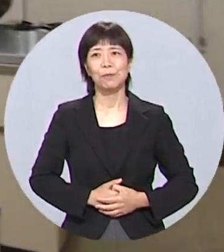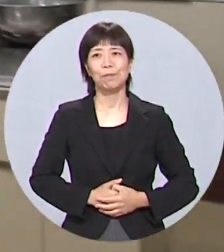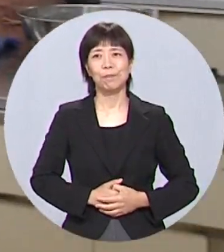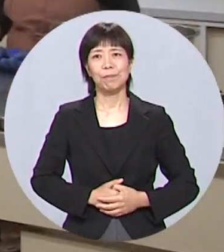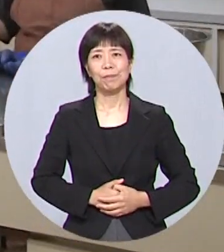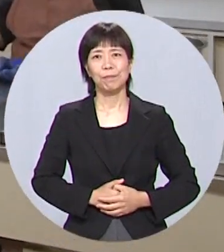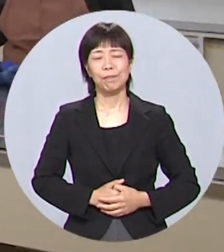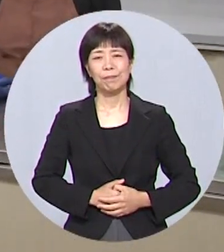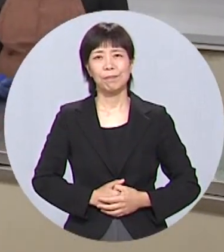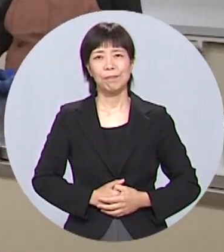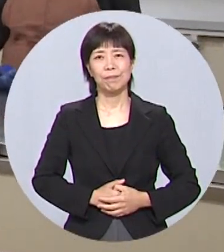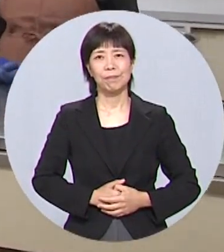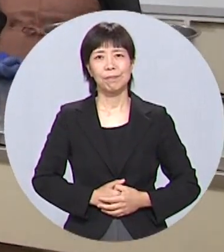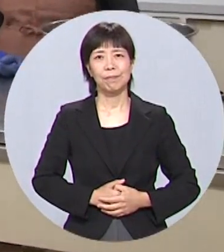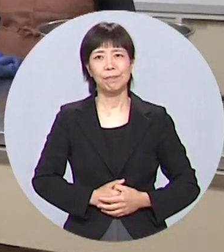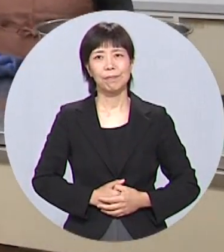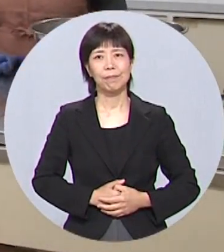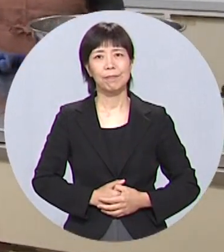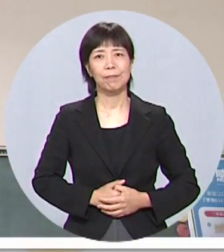は。 あ、こんにちは、おはようございます。